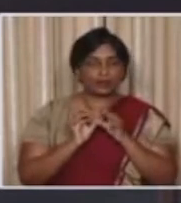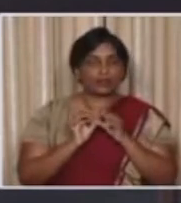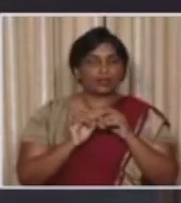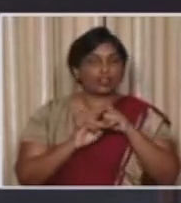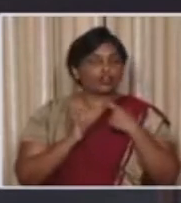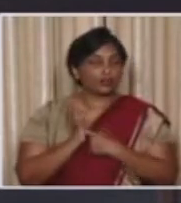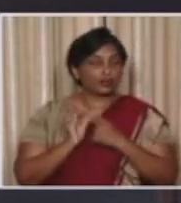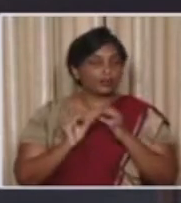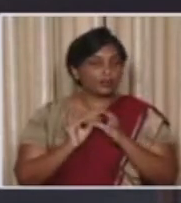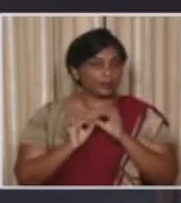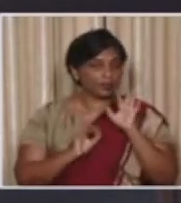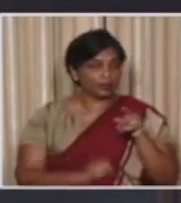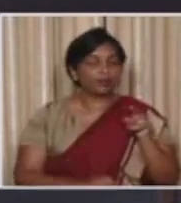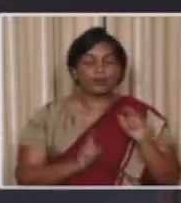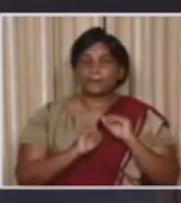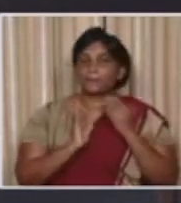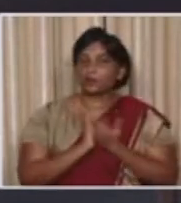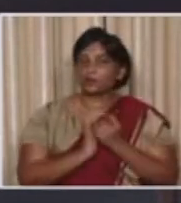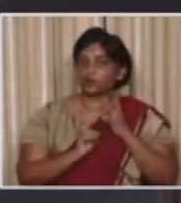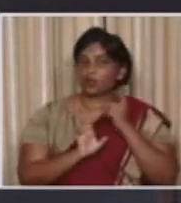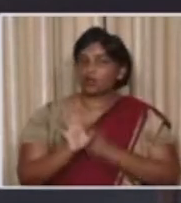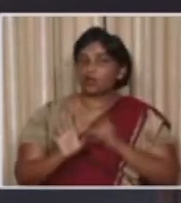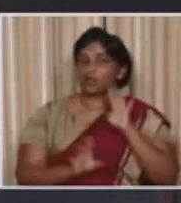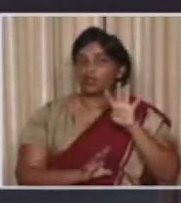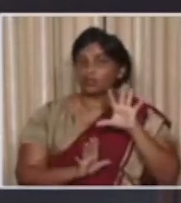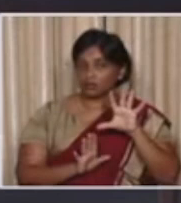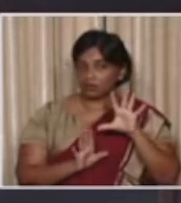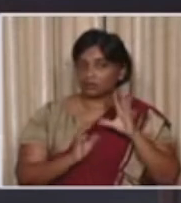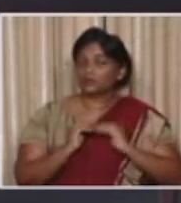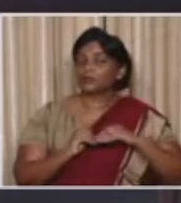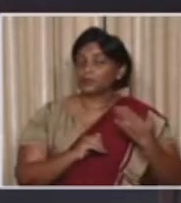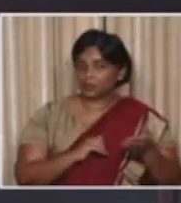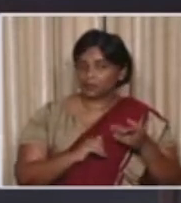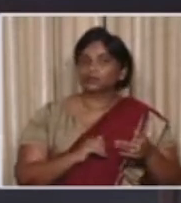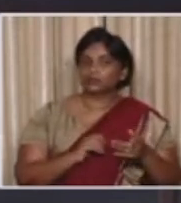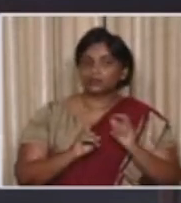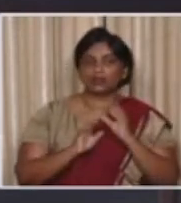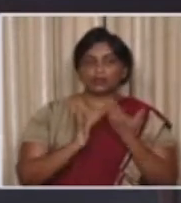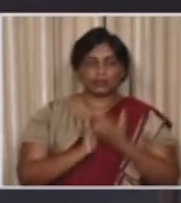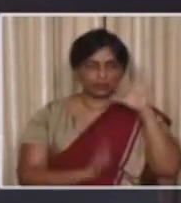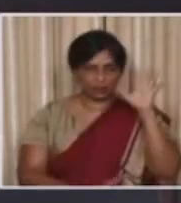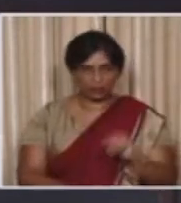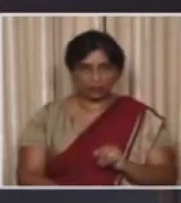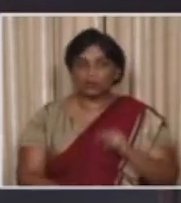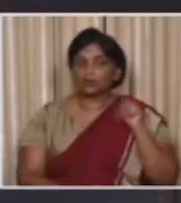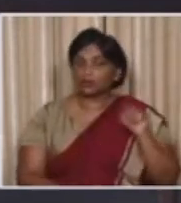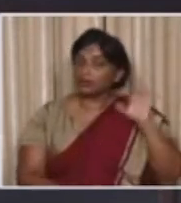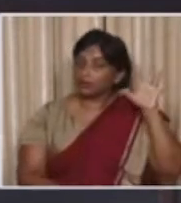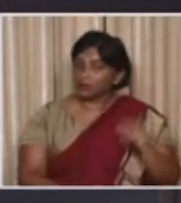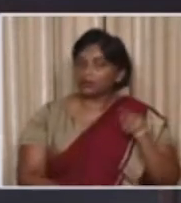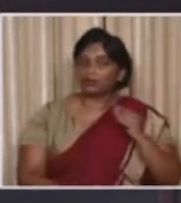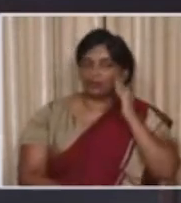මහාචාර්ය බිබිලේගේ ප්‍රතිපත්තිය අනුව අවුරුදු 45කට පස්සේ තමයි අපි මේ ප්‍රතිපත්තිය ගෙනාවේ. ගෙනල්ලා තමයි